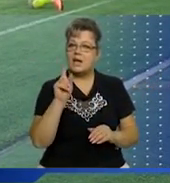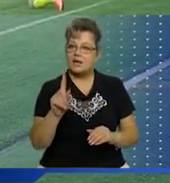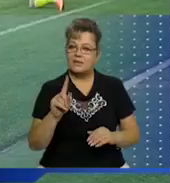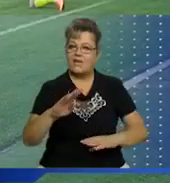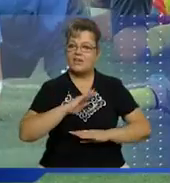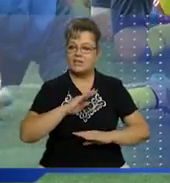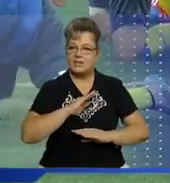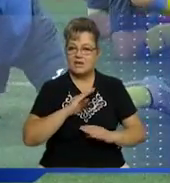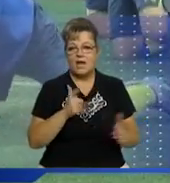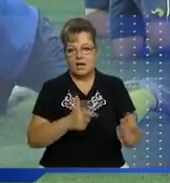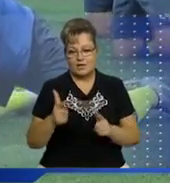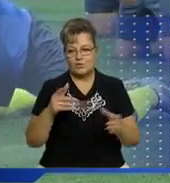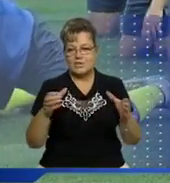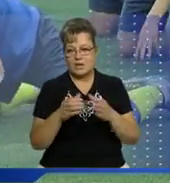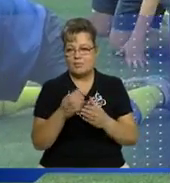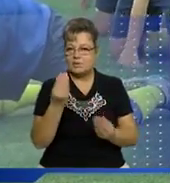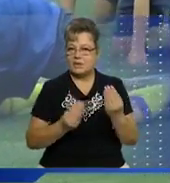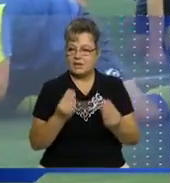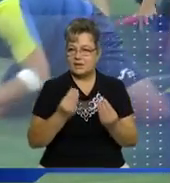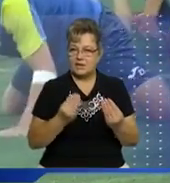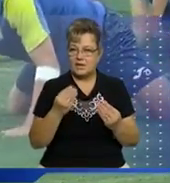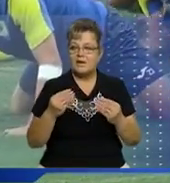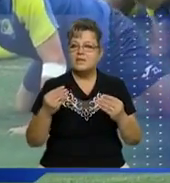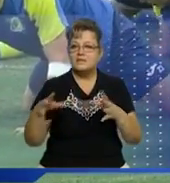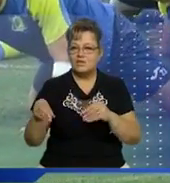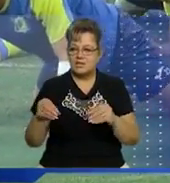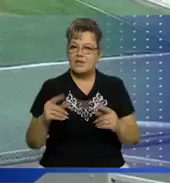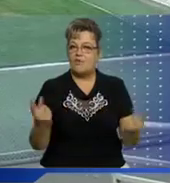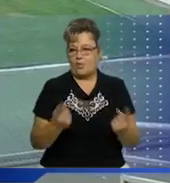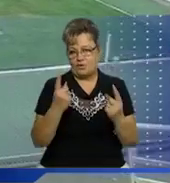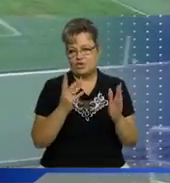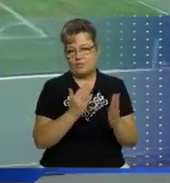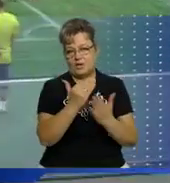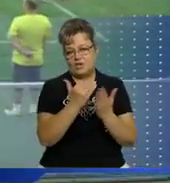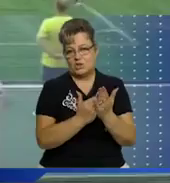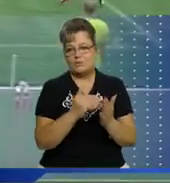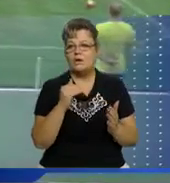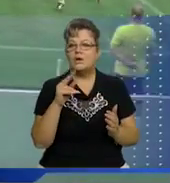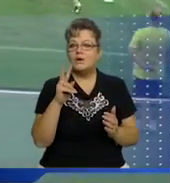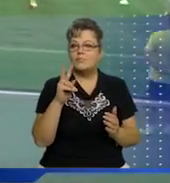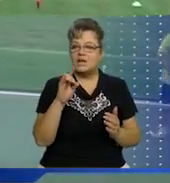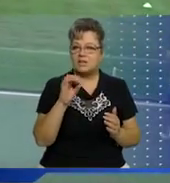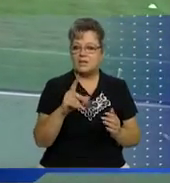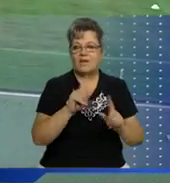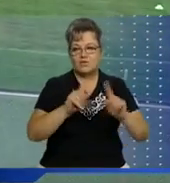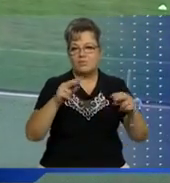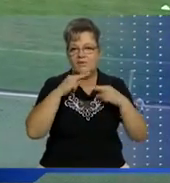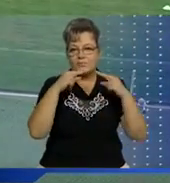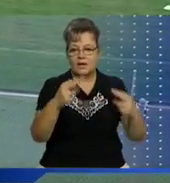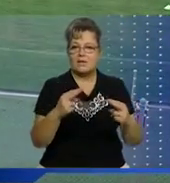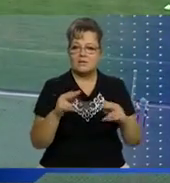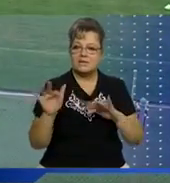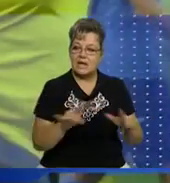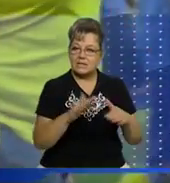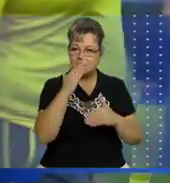них – вратарская. Готовится команда к игре с географическими соседями в обычном режиме. Курбан Бердыев традиционно особое внимание уделяет